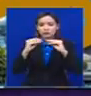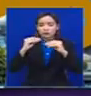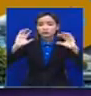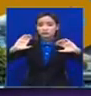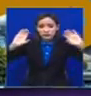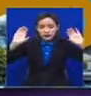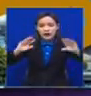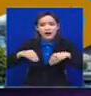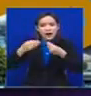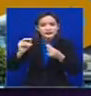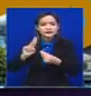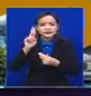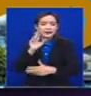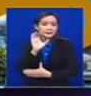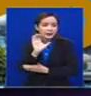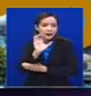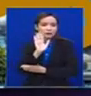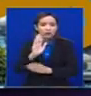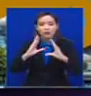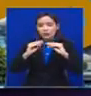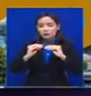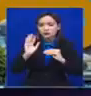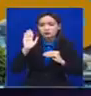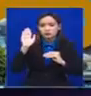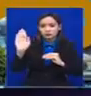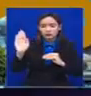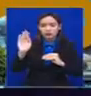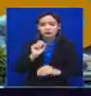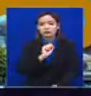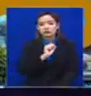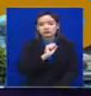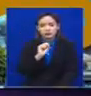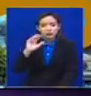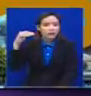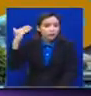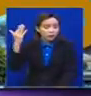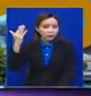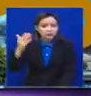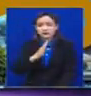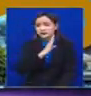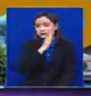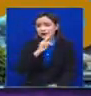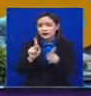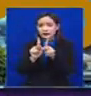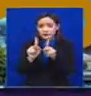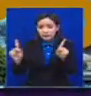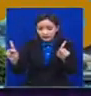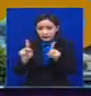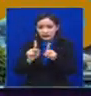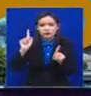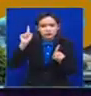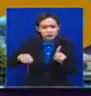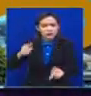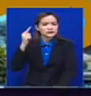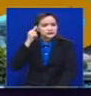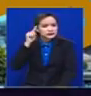าก็ให้ใช้ข้อบังคับการประชุมของสภาผู้แทนราษฎรไปก่อนเว้นแต่การตั้งคณะกรรมาธิการจะต้องคำนึ